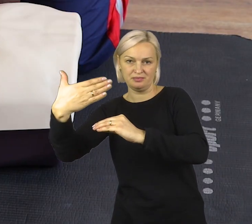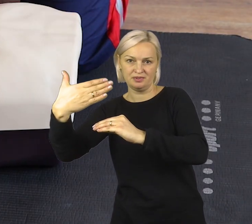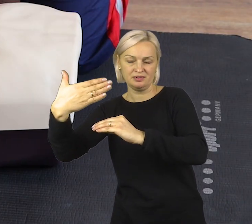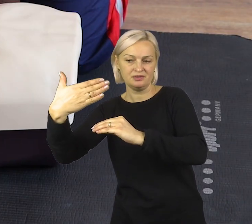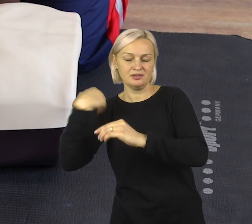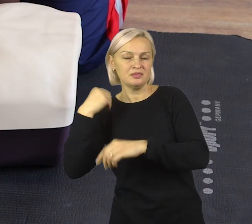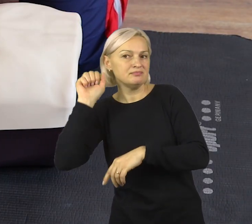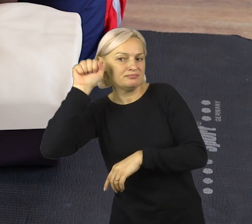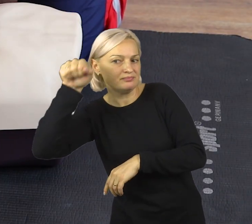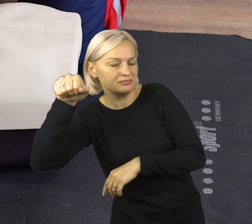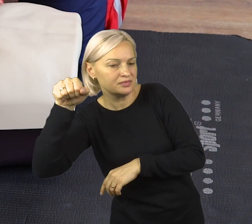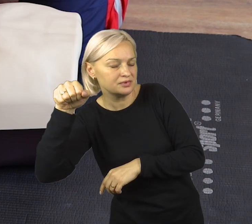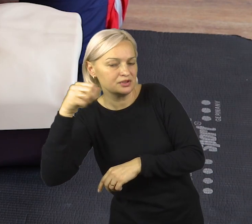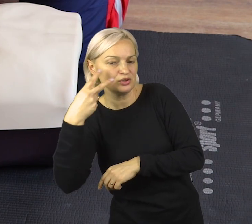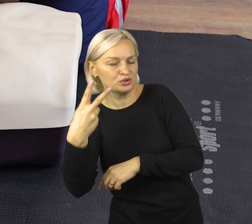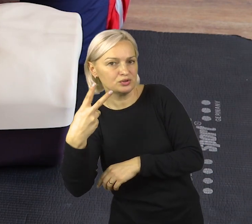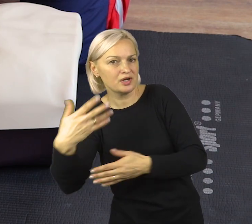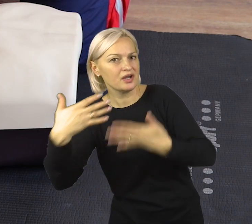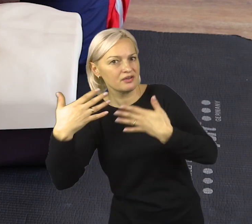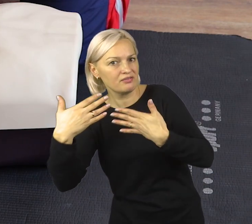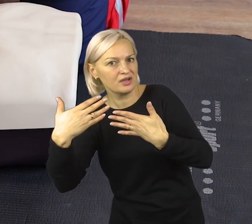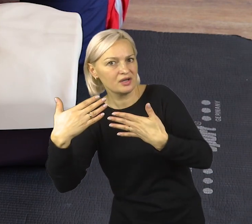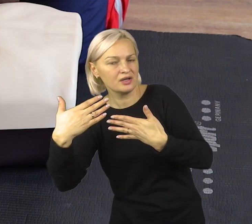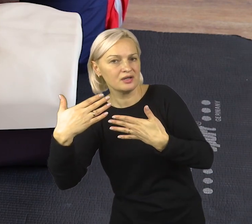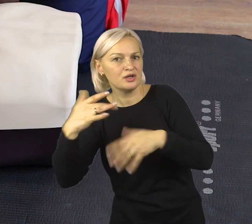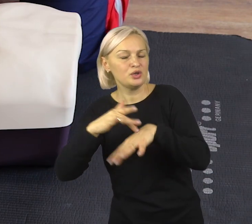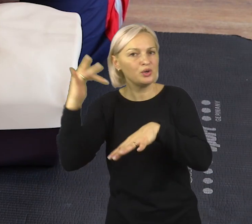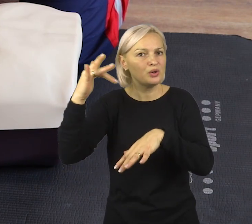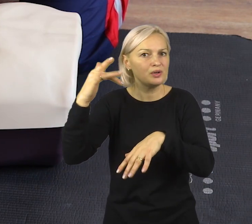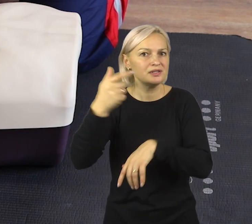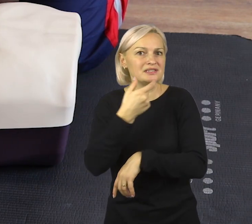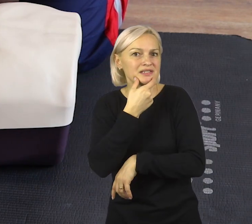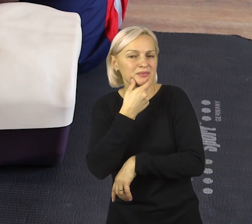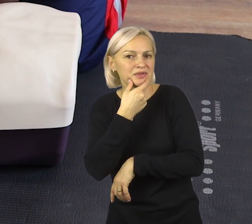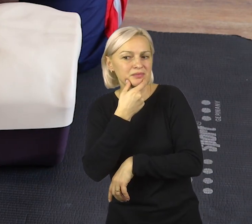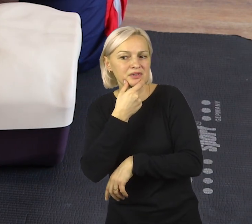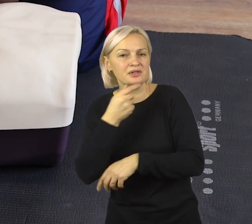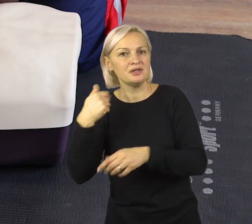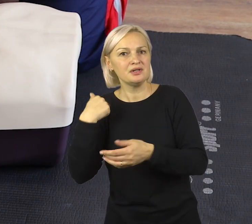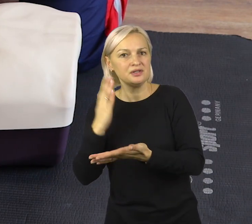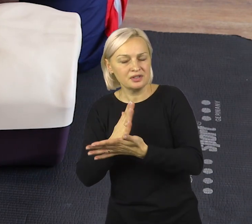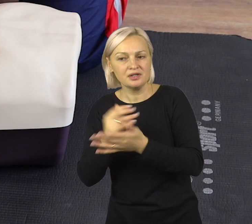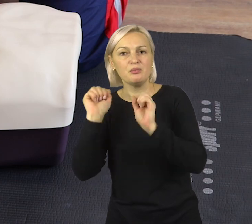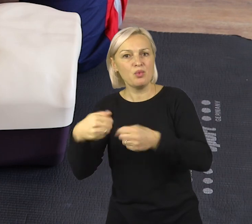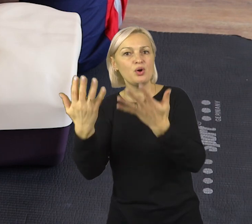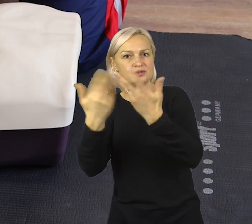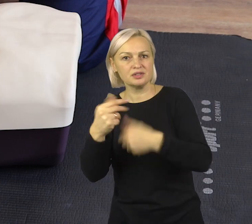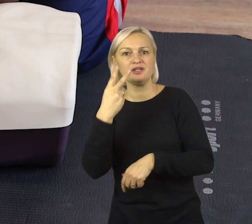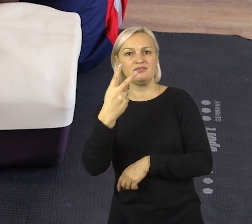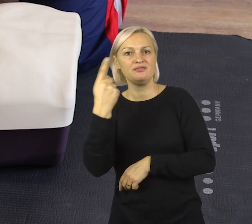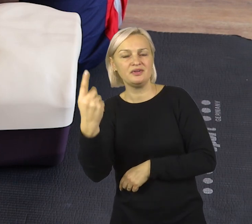ar jisai kvėpuoja. Tai yra stebime, jaučiame, girdime. Galime skaičiuoti 21,